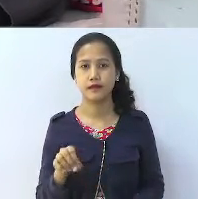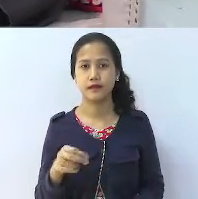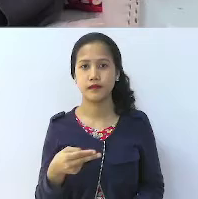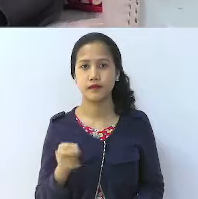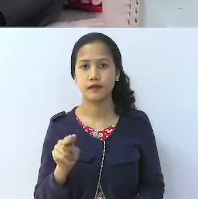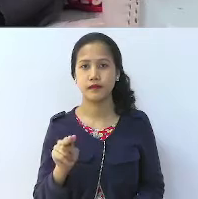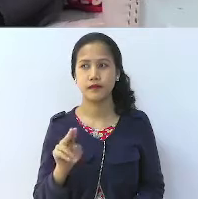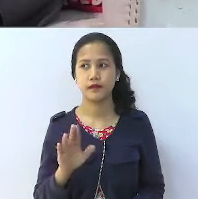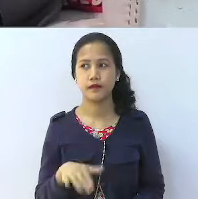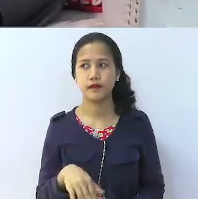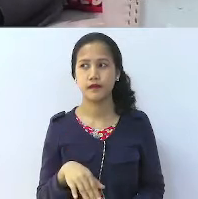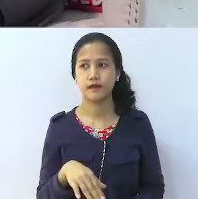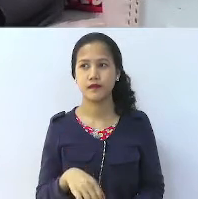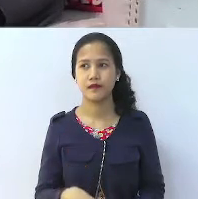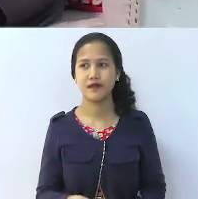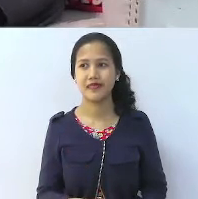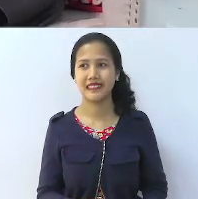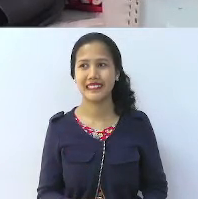po sa inyo dyan.